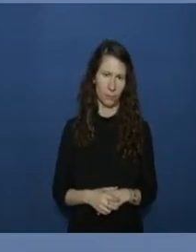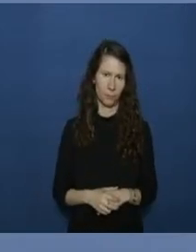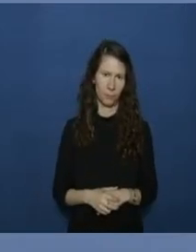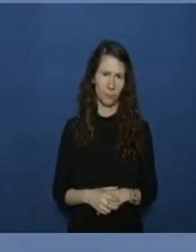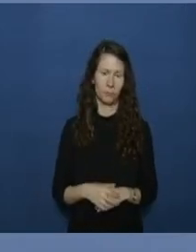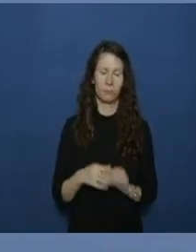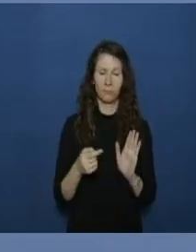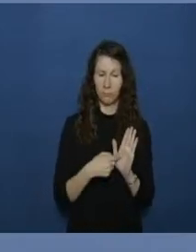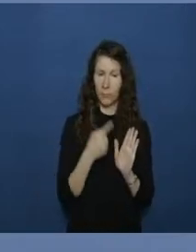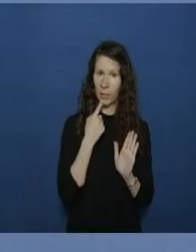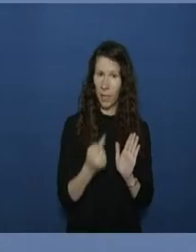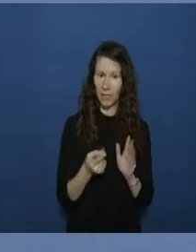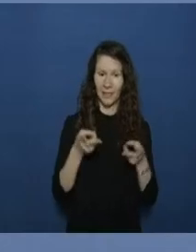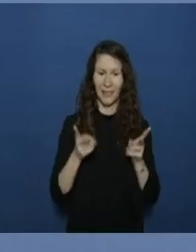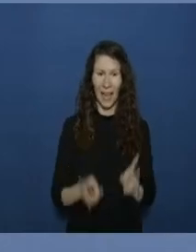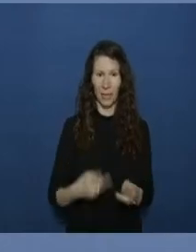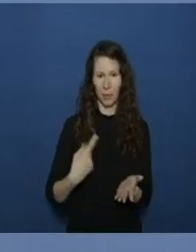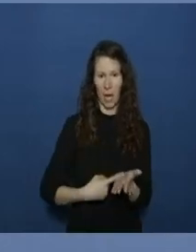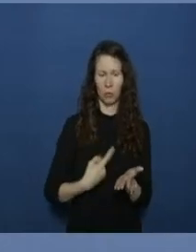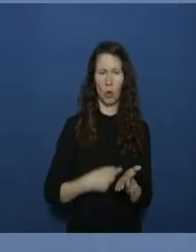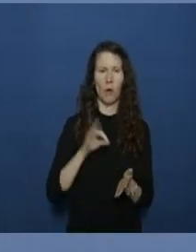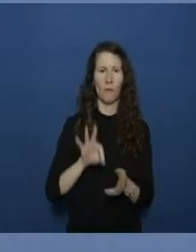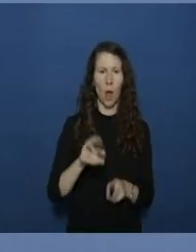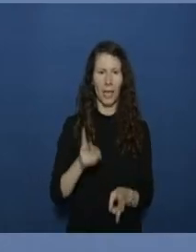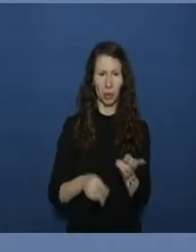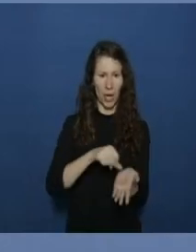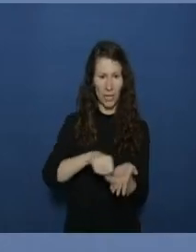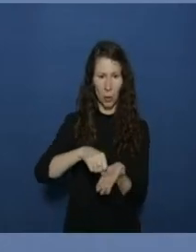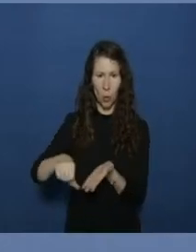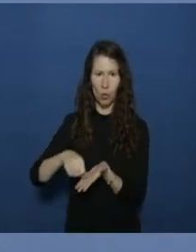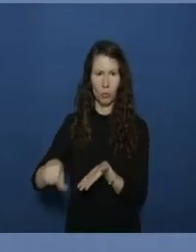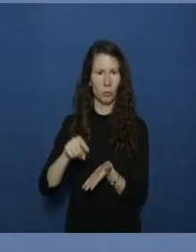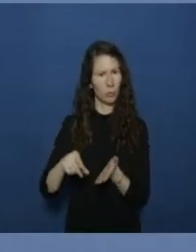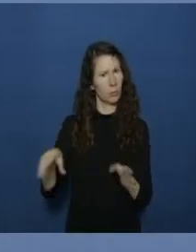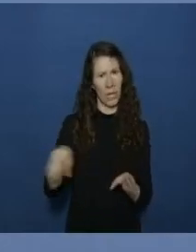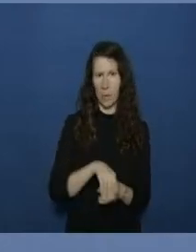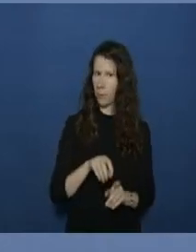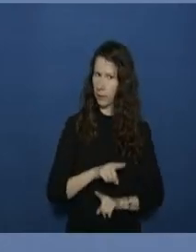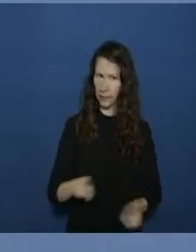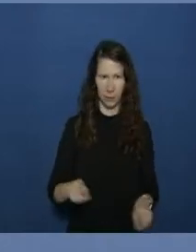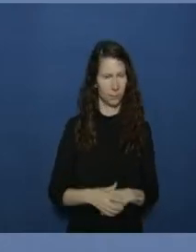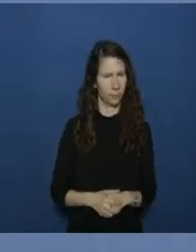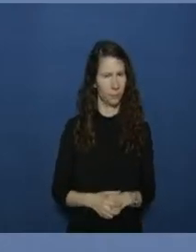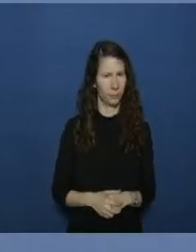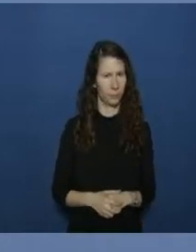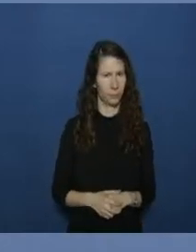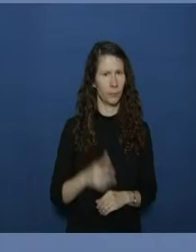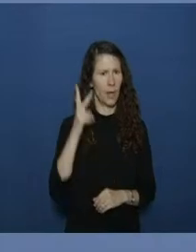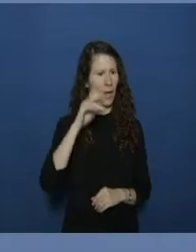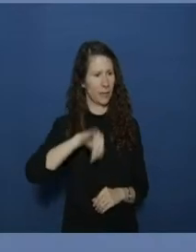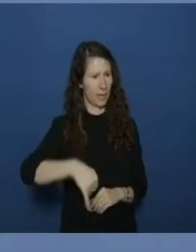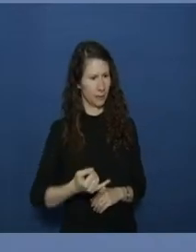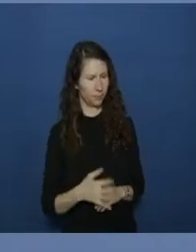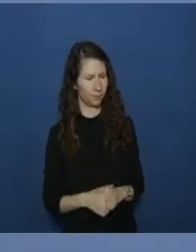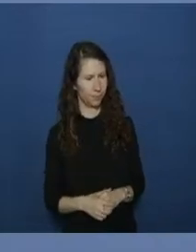sich rechtliche Ansprüche auf Entschädigung daraus nicht ableiten lassen. Herr Jessen.